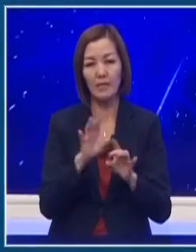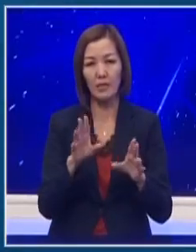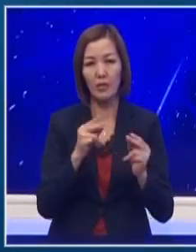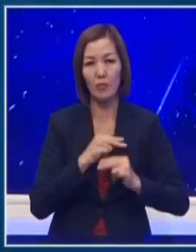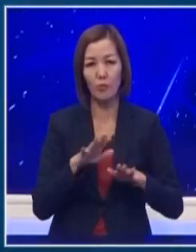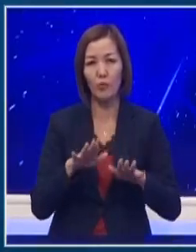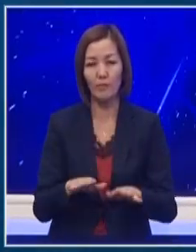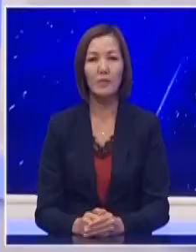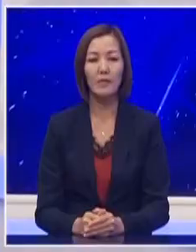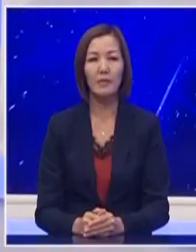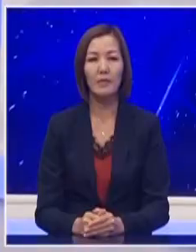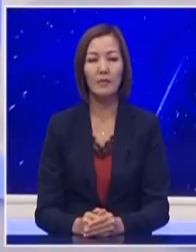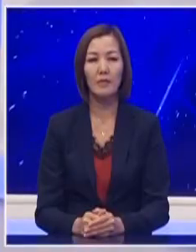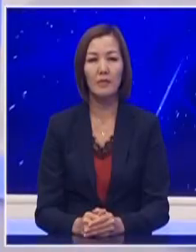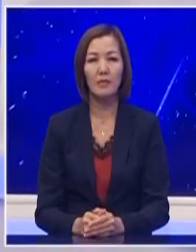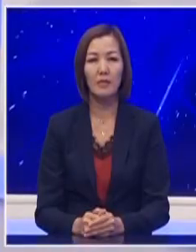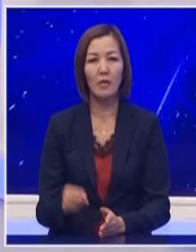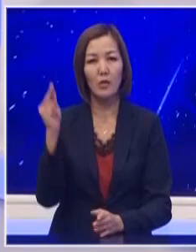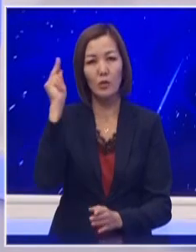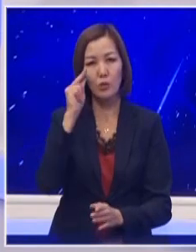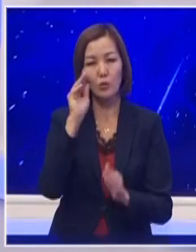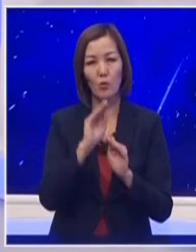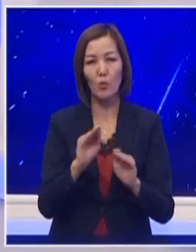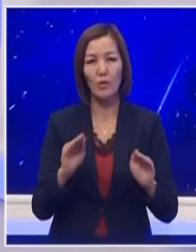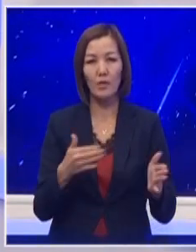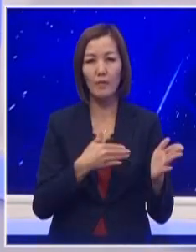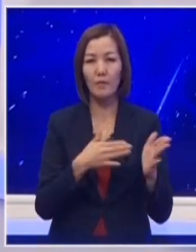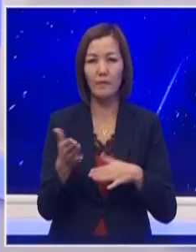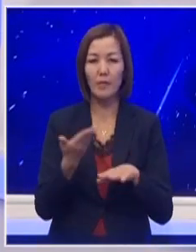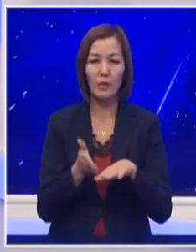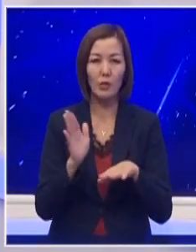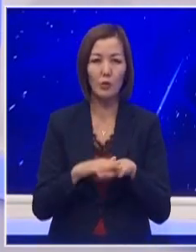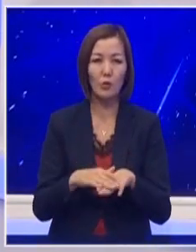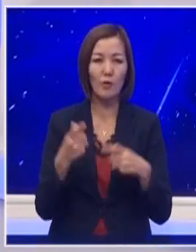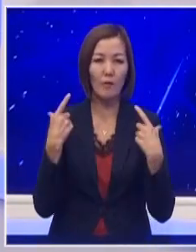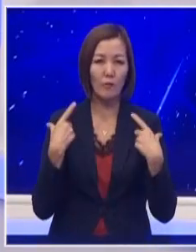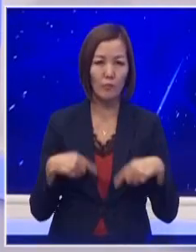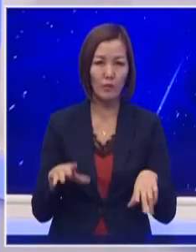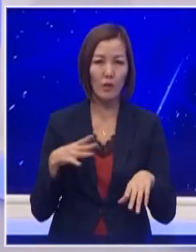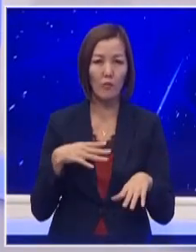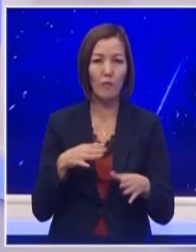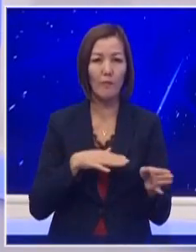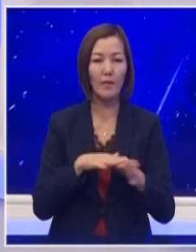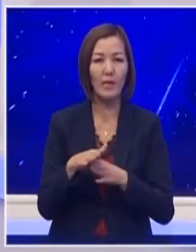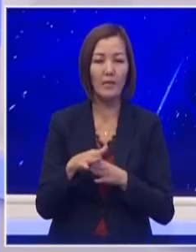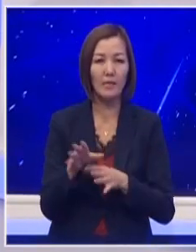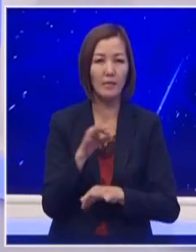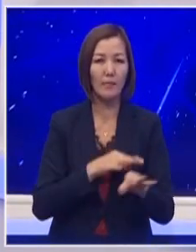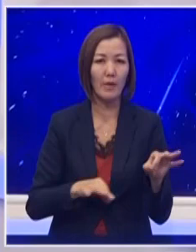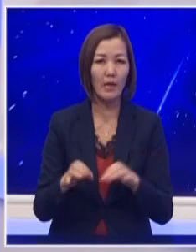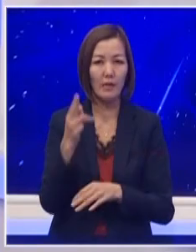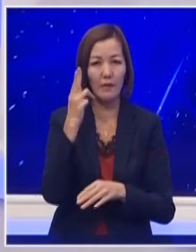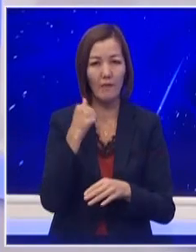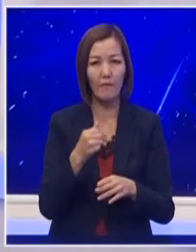на местах школьников избавят от тяжелых рюкзаков но в рамках реализации проекта комфортная школа